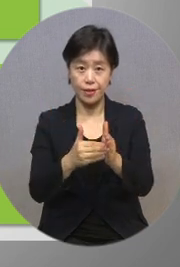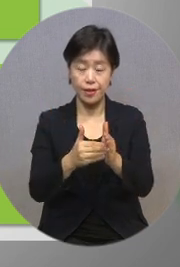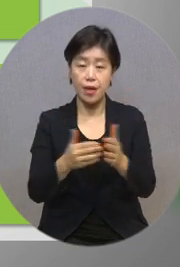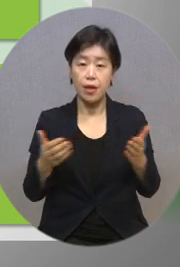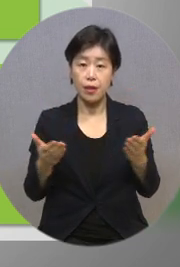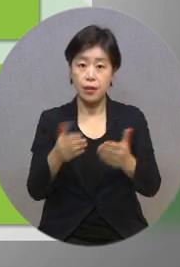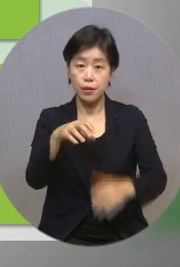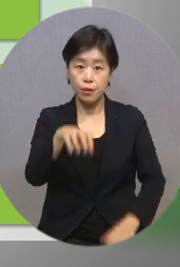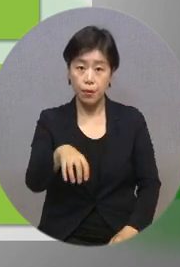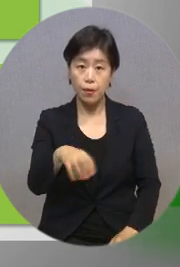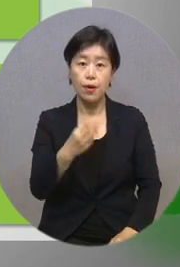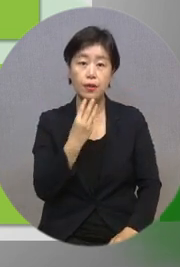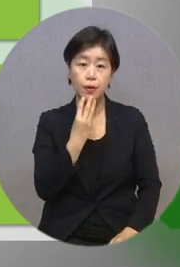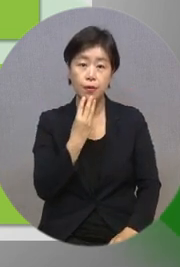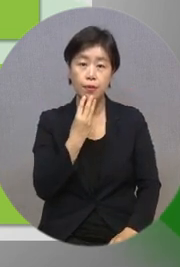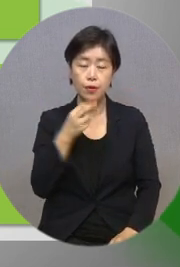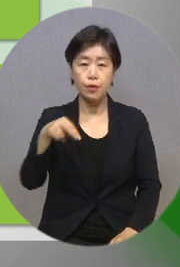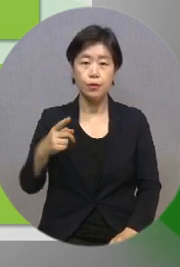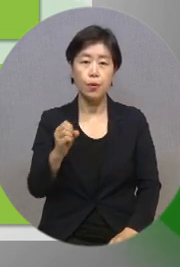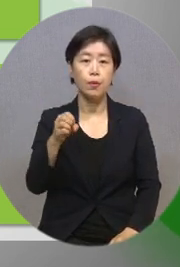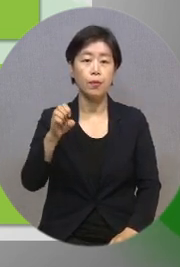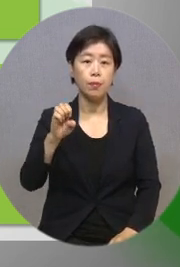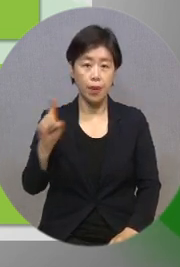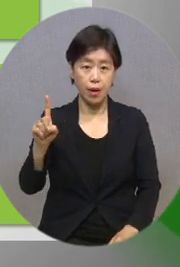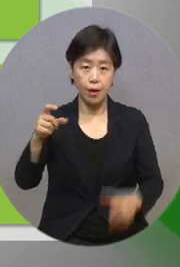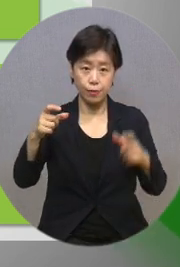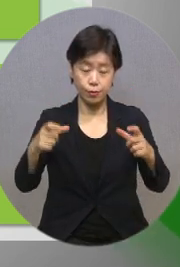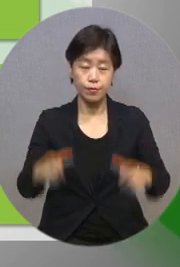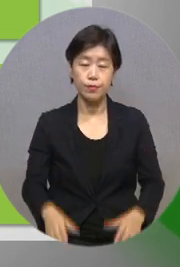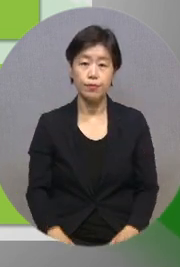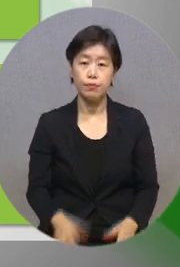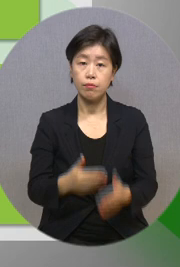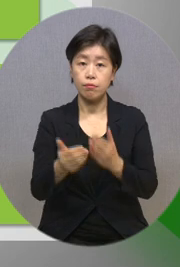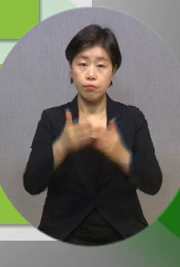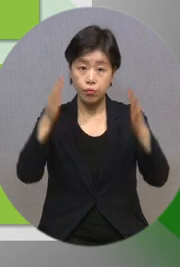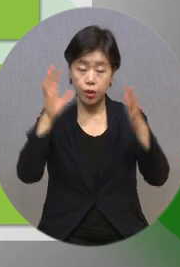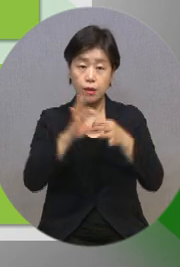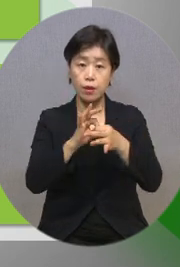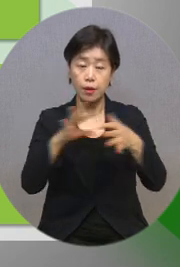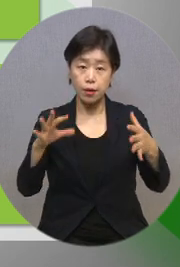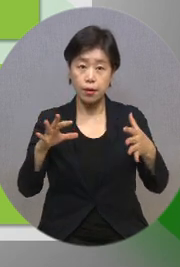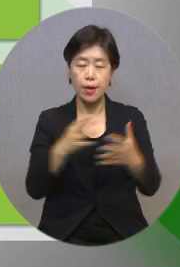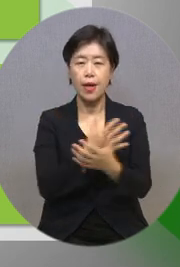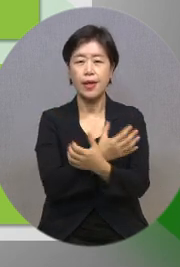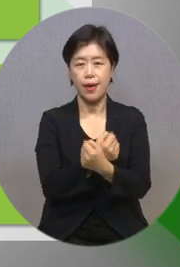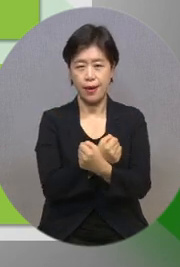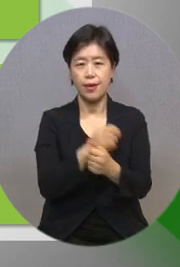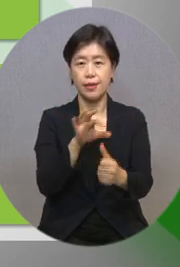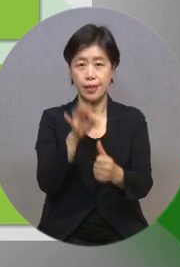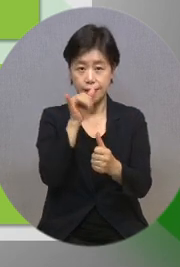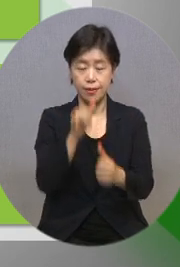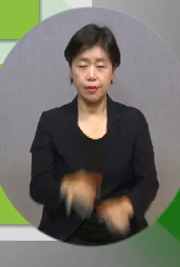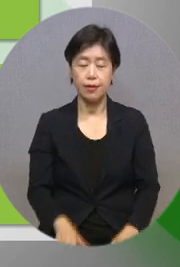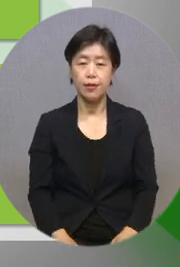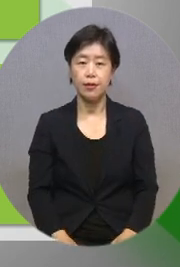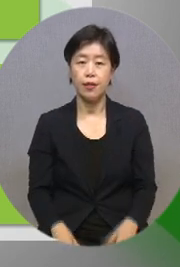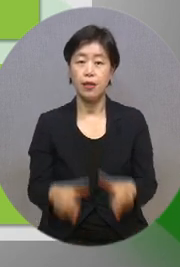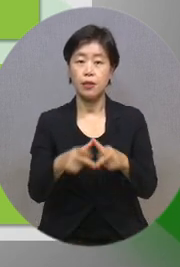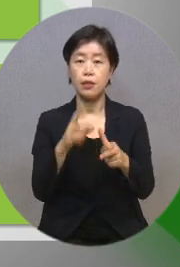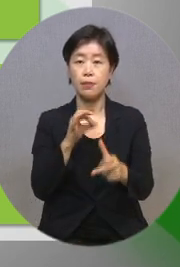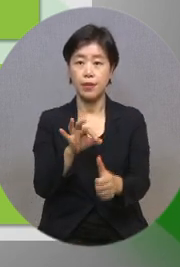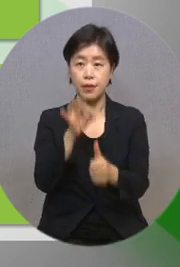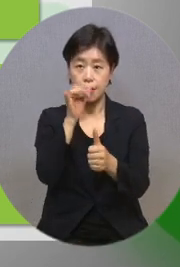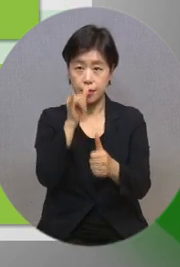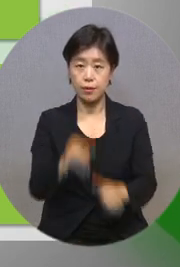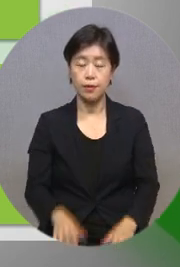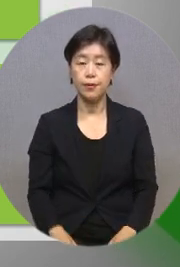근무지는 서울시 송파구입니다. 경력과 학력은 무관하며 계약직을 모집합니다. 장애인만